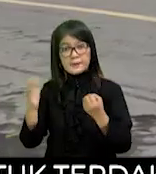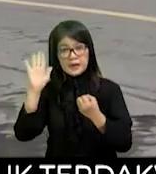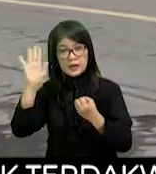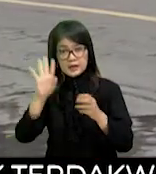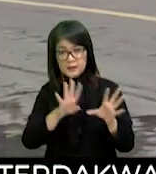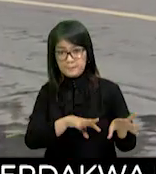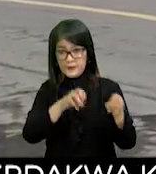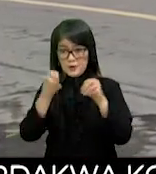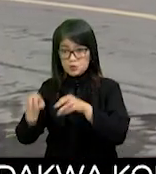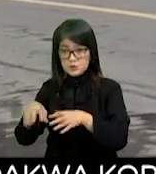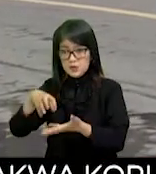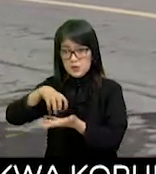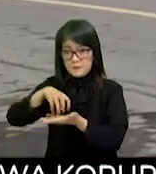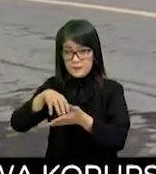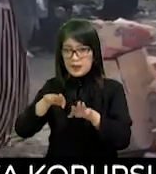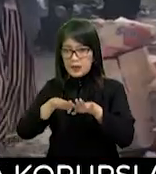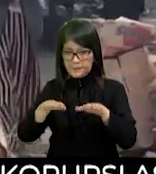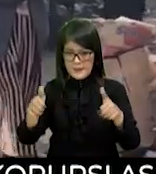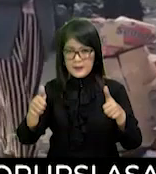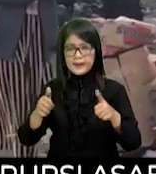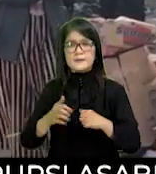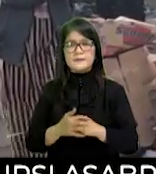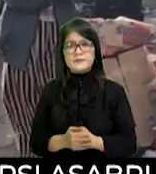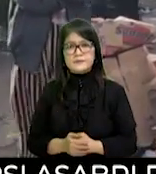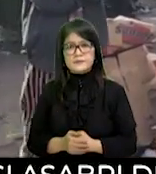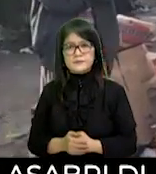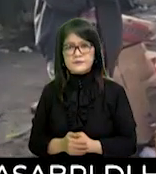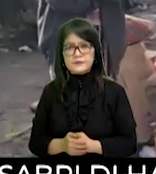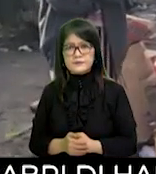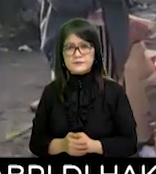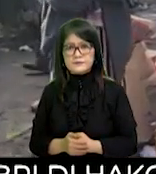Dari Kabupaten Lumajang, Jawa Timur, Deni Irwansyah, iNews, melaporkan.